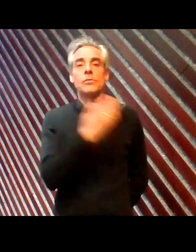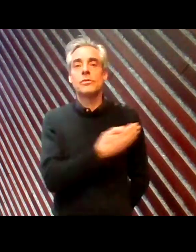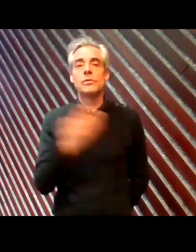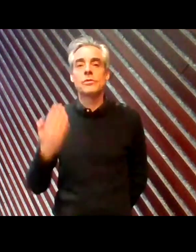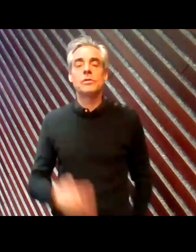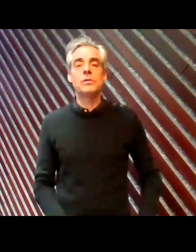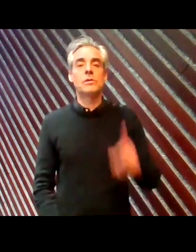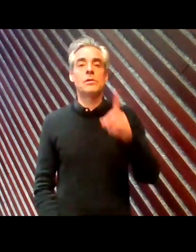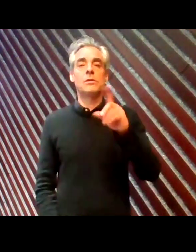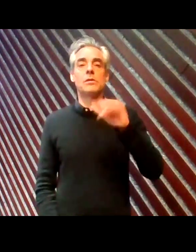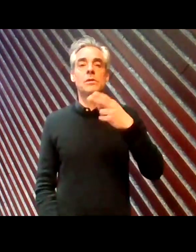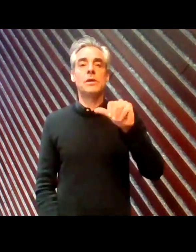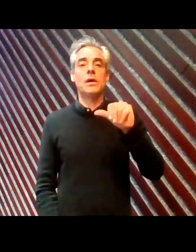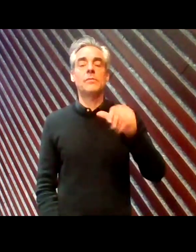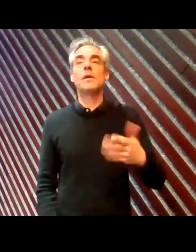'appelle Dina Fondra